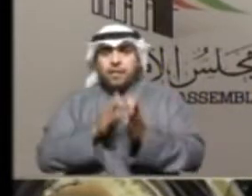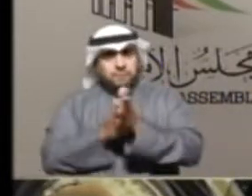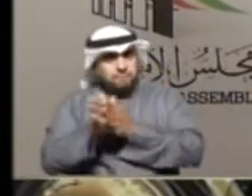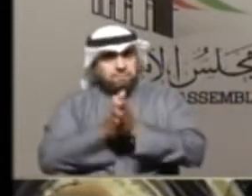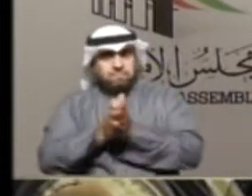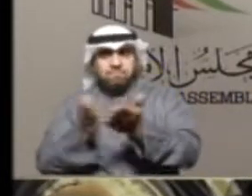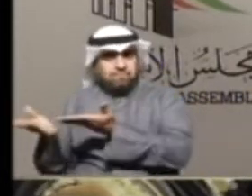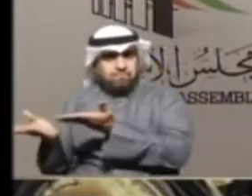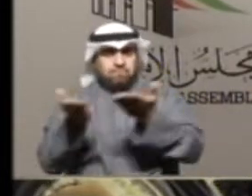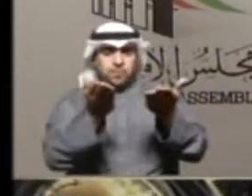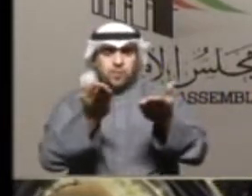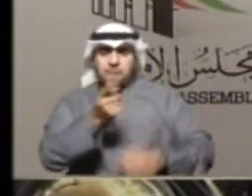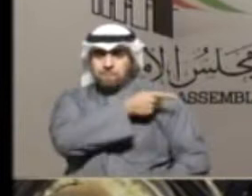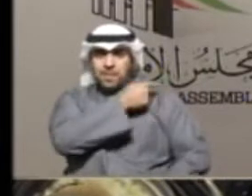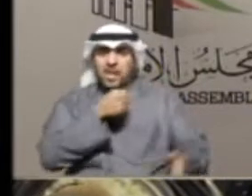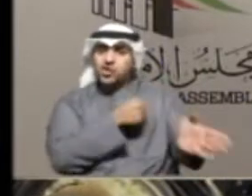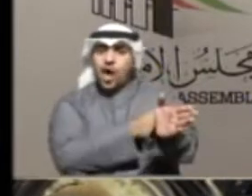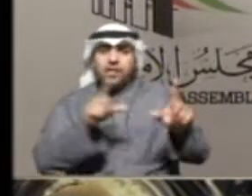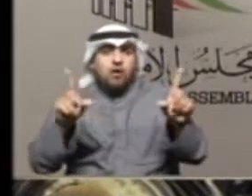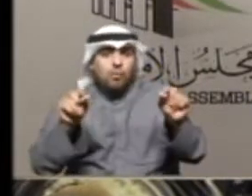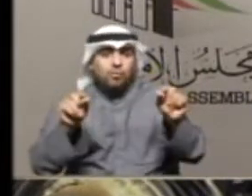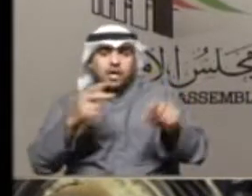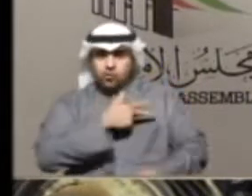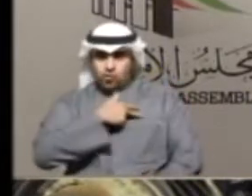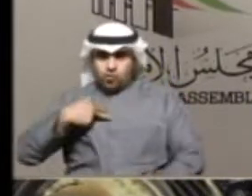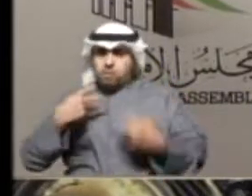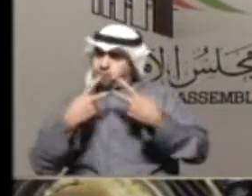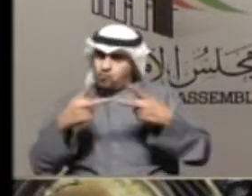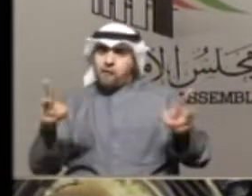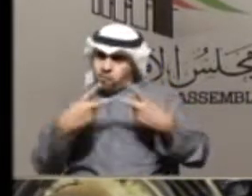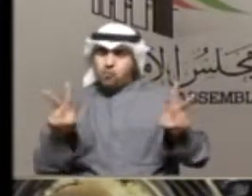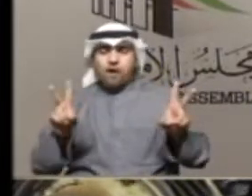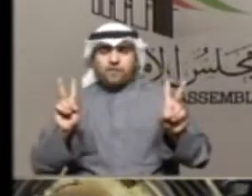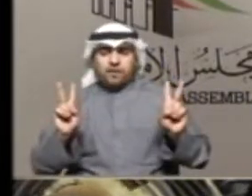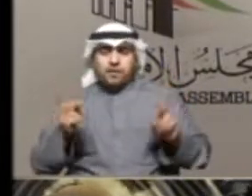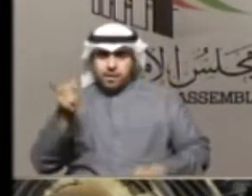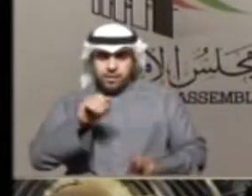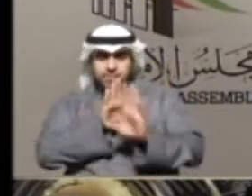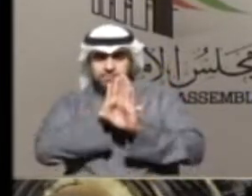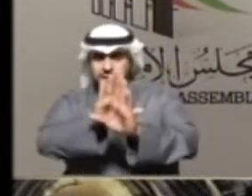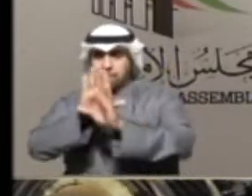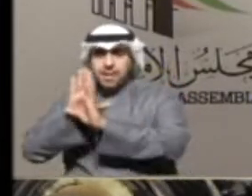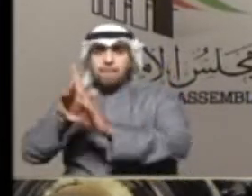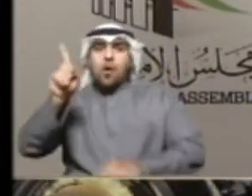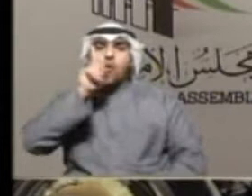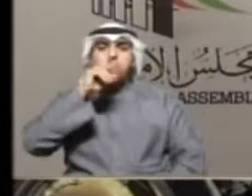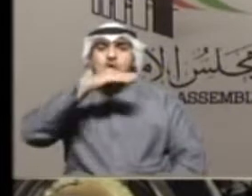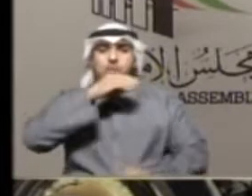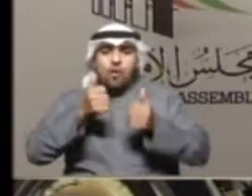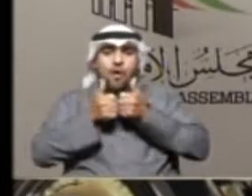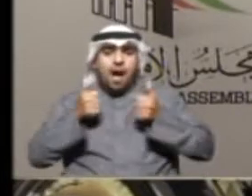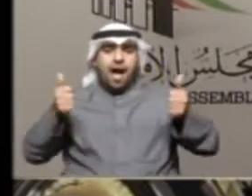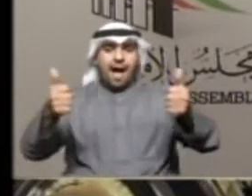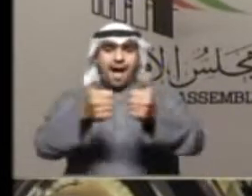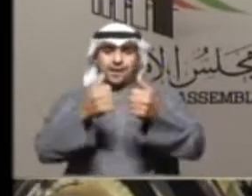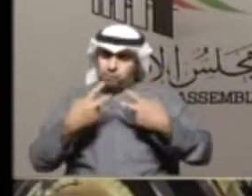الحاصلين على درجات عليا بالتميز، وكذلك أيضا حتى دعم المرافقين لهم إذا كانوا